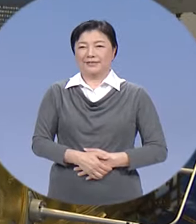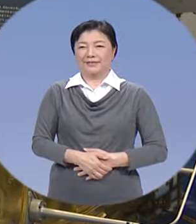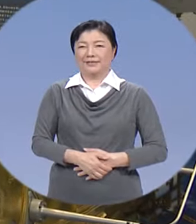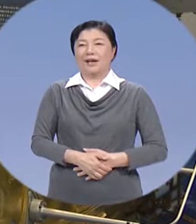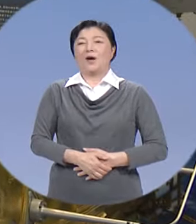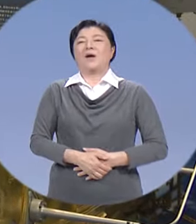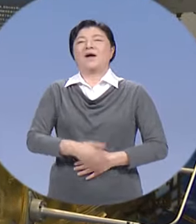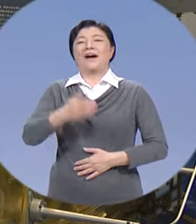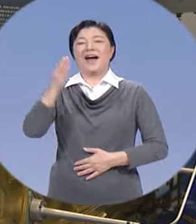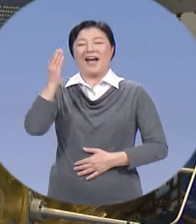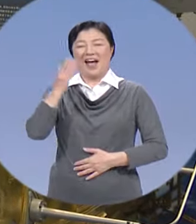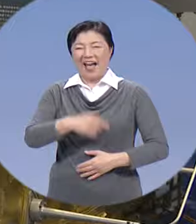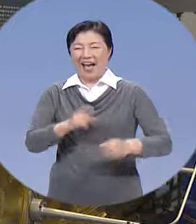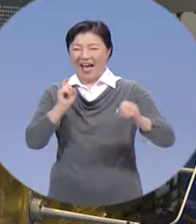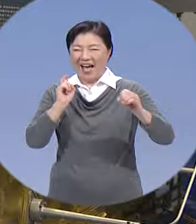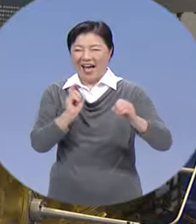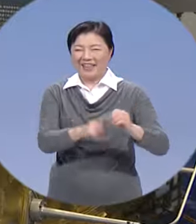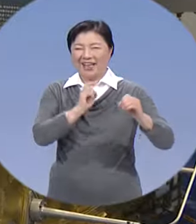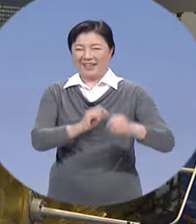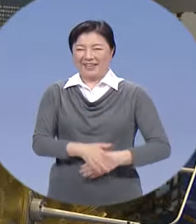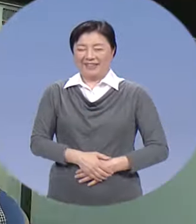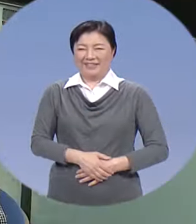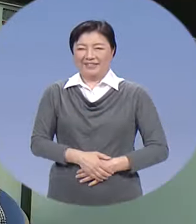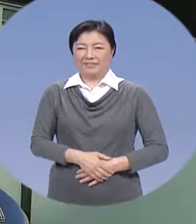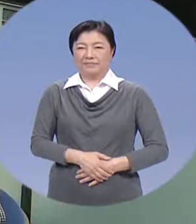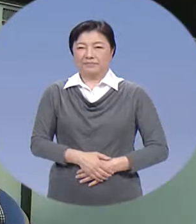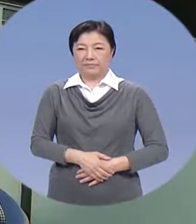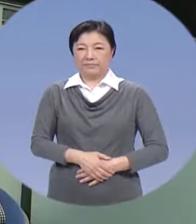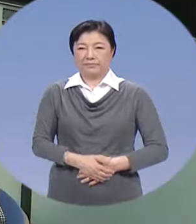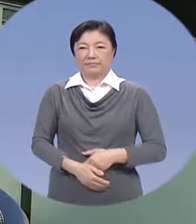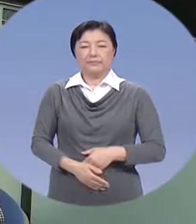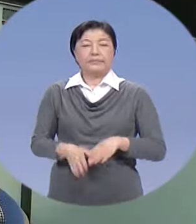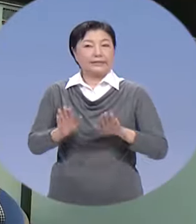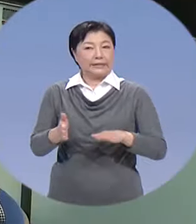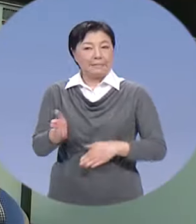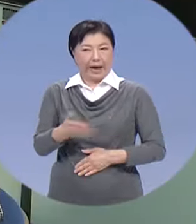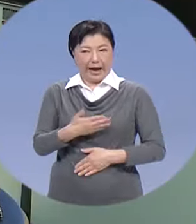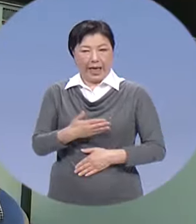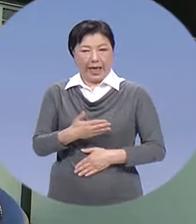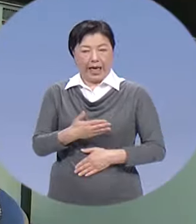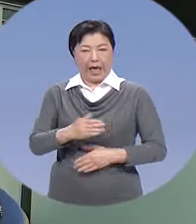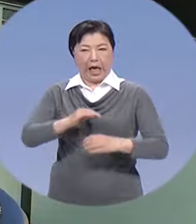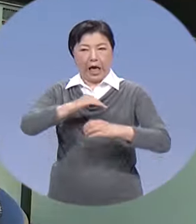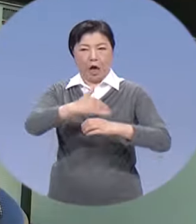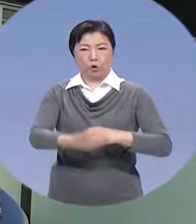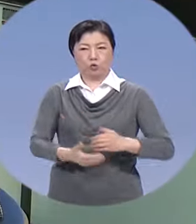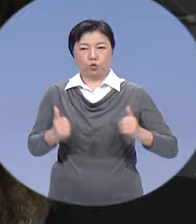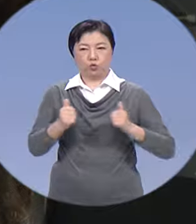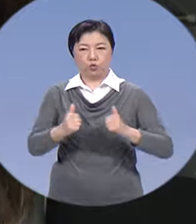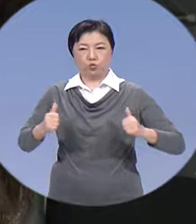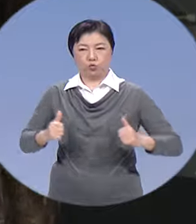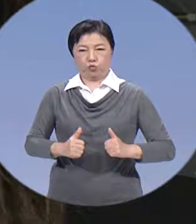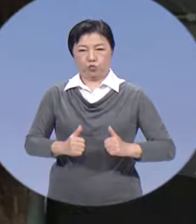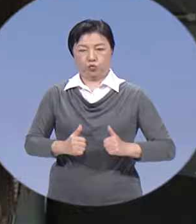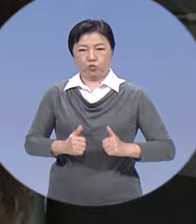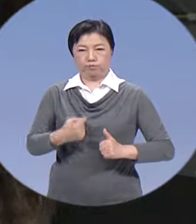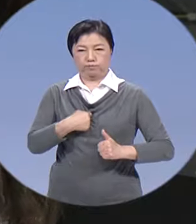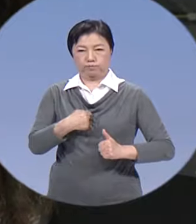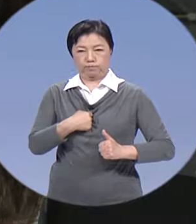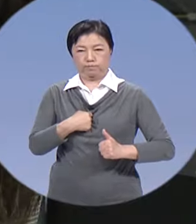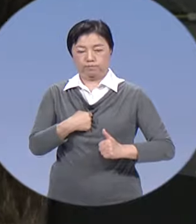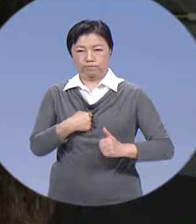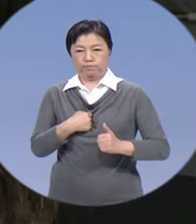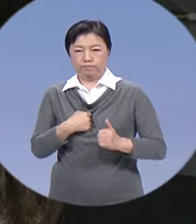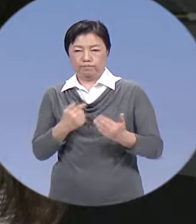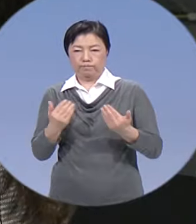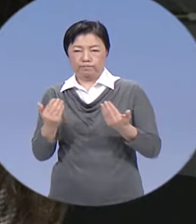おお、当たりです。 これから宇宙服を着た私を作ります。 はい、合